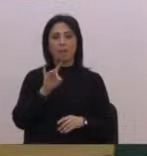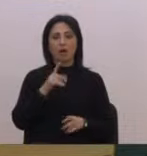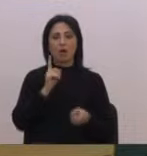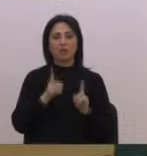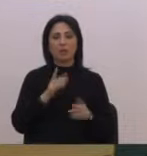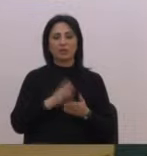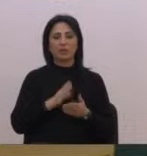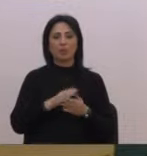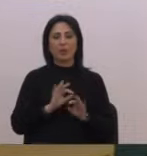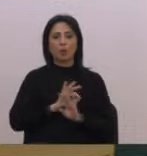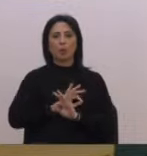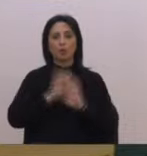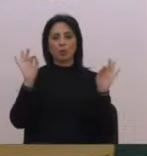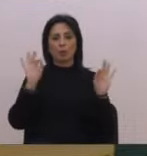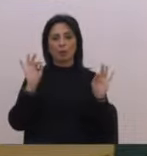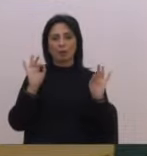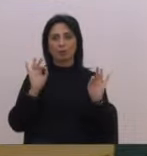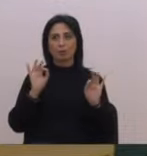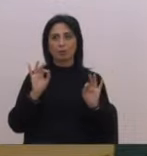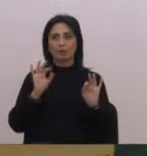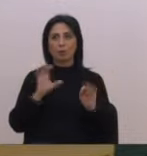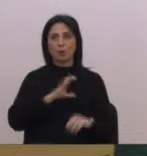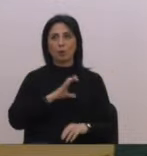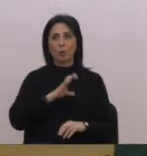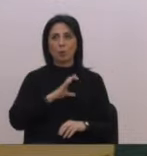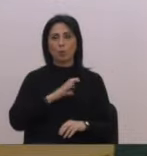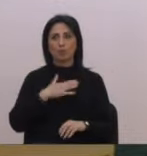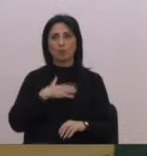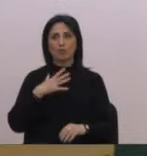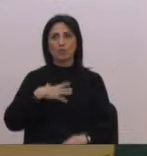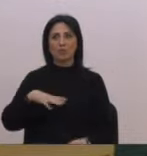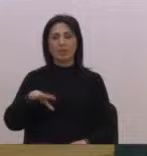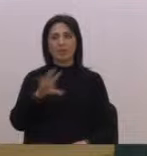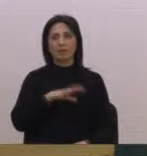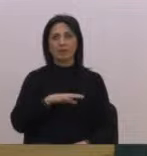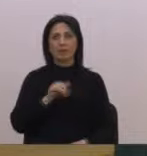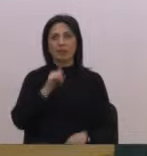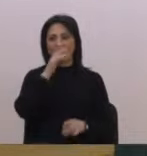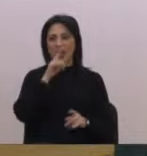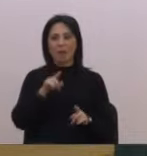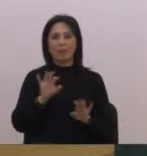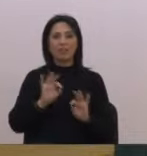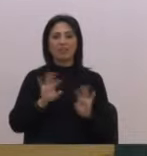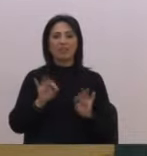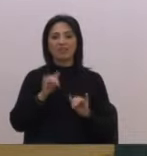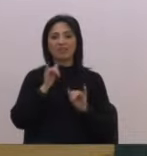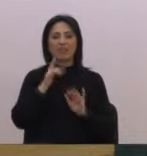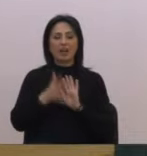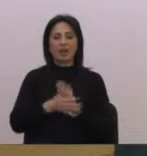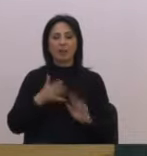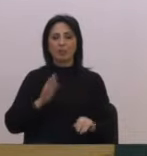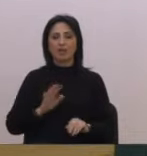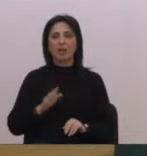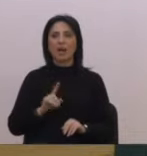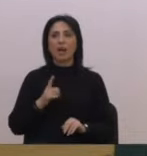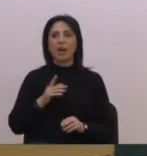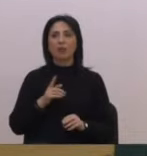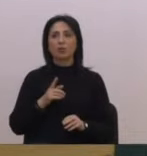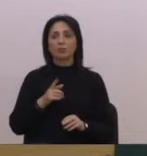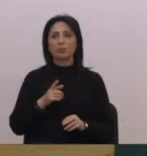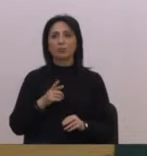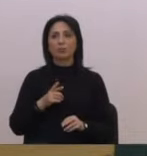ნამდვილად არის უნიკალური ქონება ჩვენი ქვეყნის, და ვერაფრით ამიხსნია და ვერ გამიგია, რატომაა,